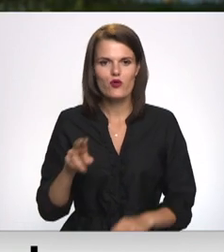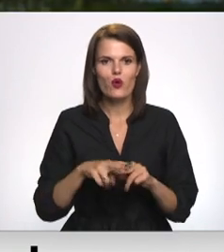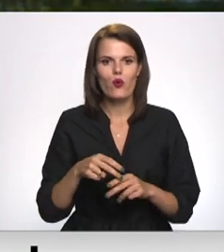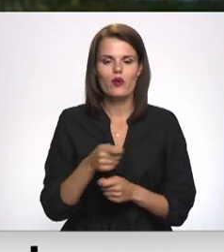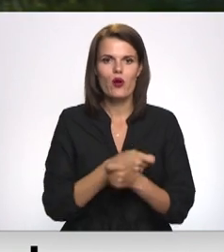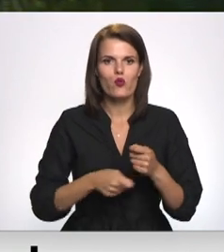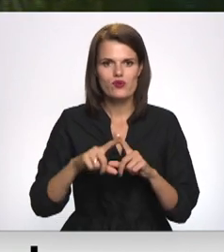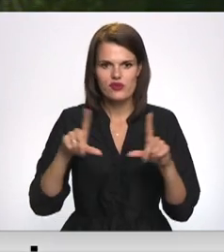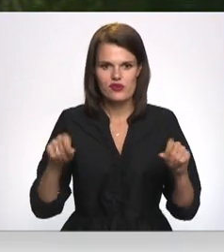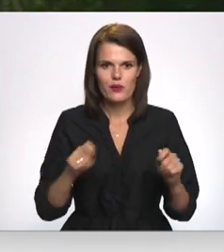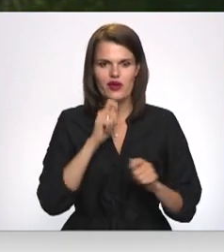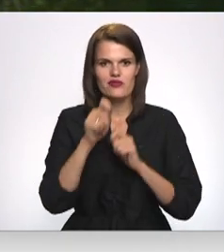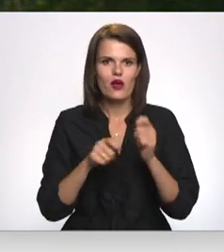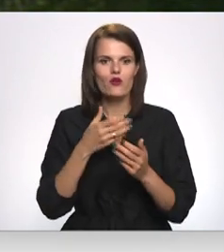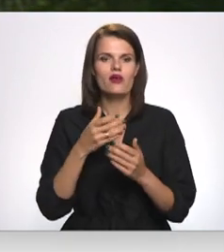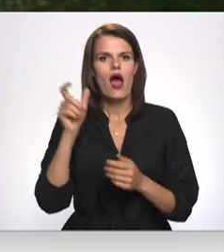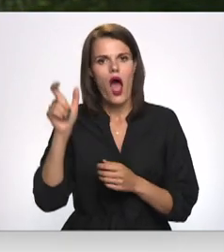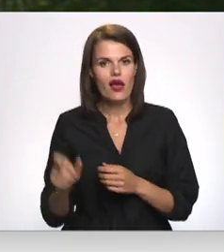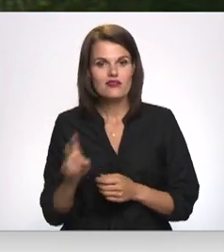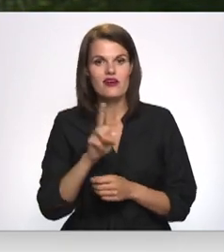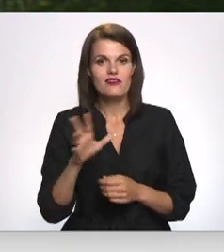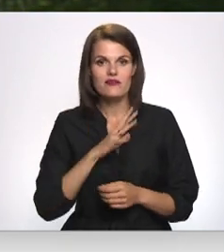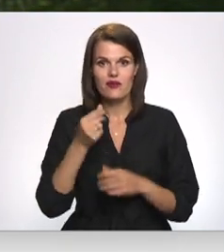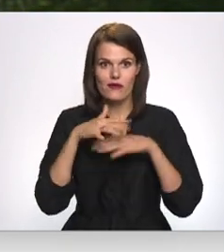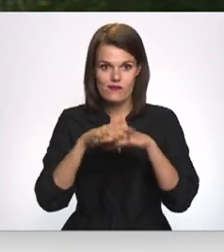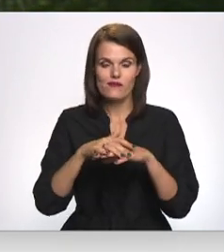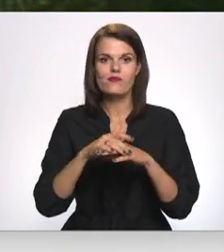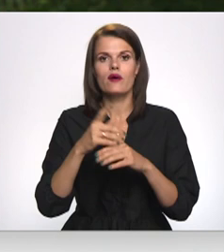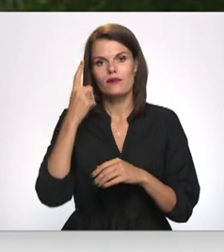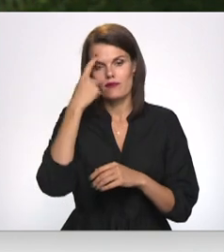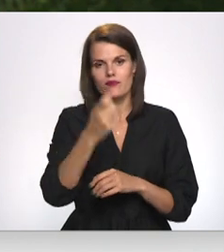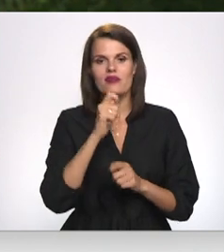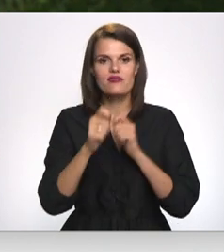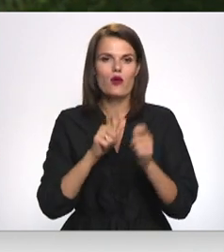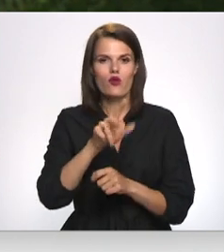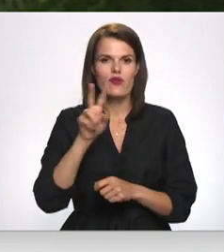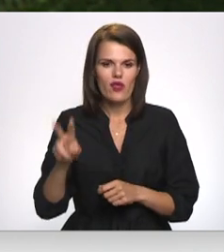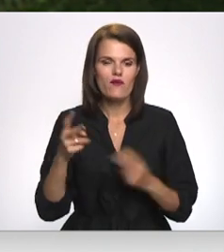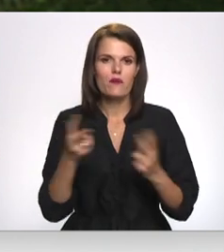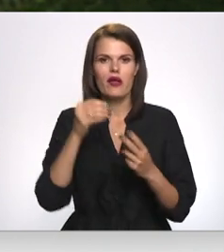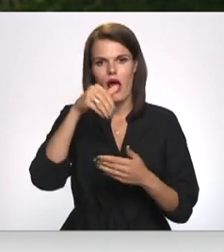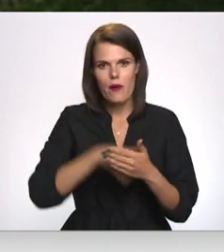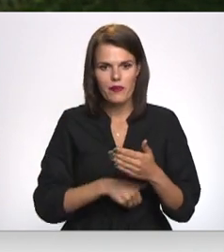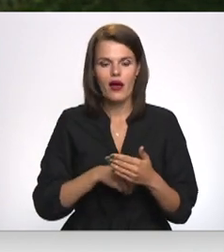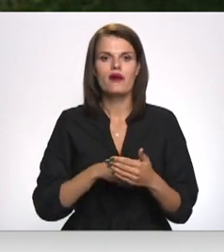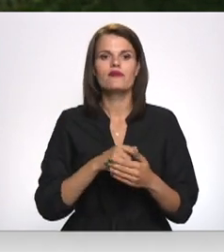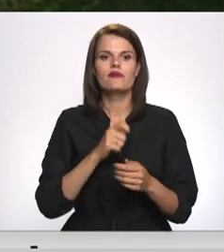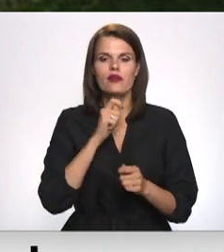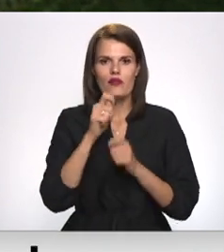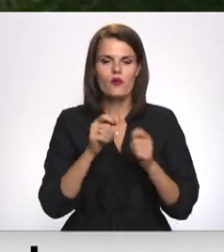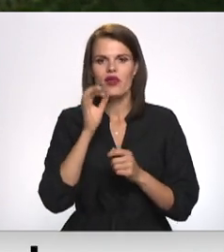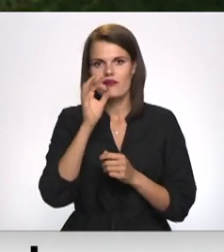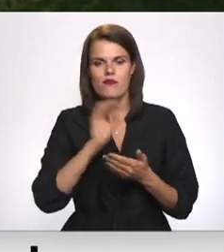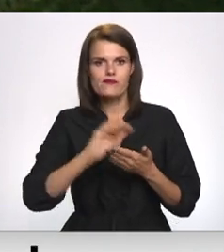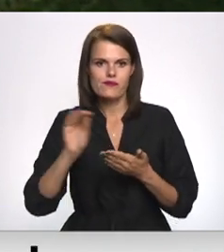Tad ziedotājiem savērtākā veidā ir jāsazinās ar labdarības organizāciju Ziedot LV. Parasti tas ir uz e-pastu, ziedot, izsakot